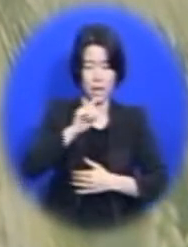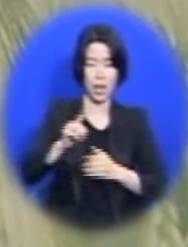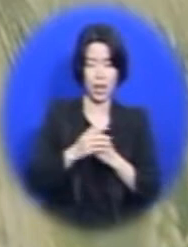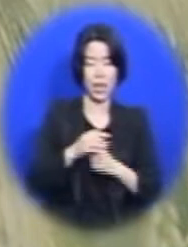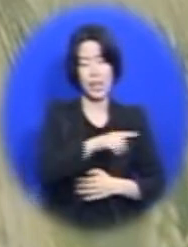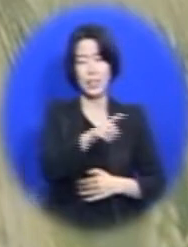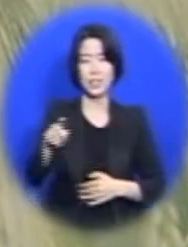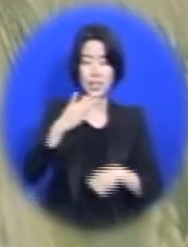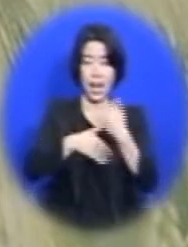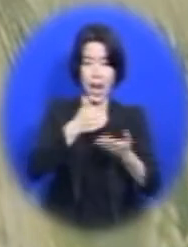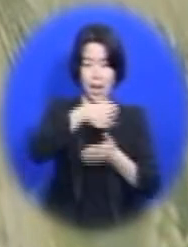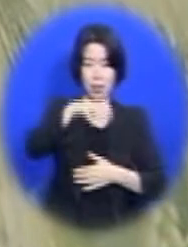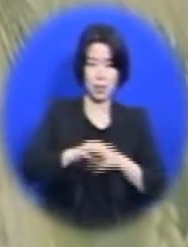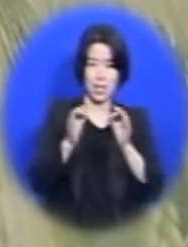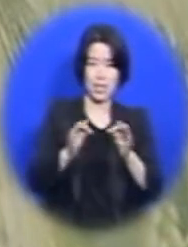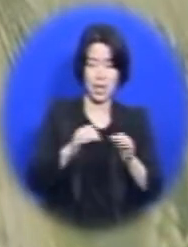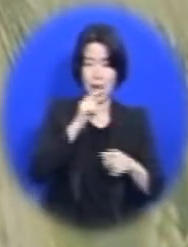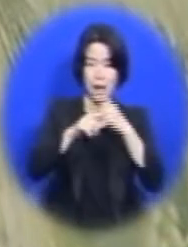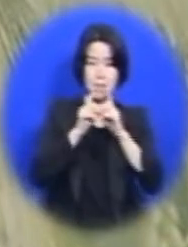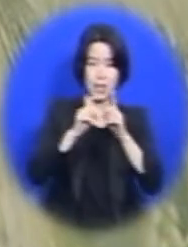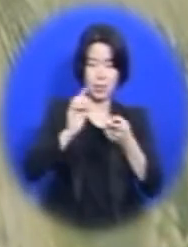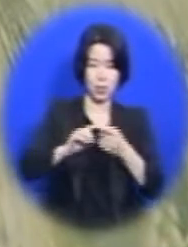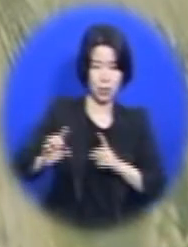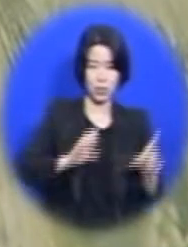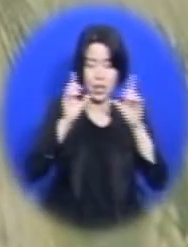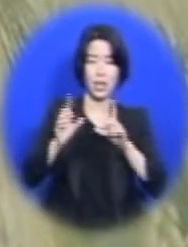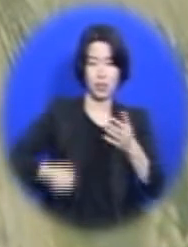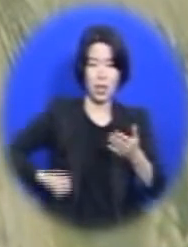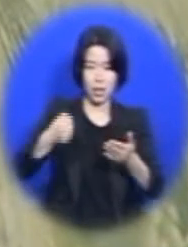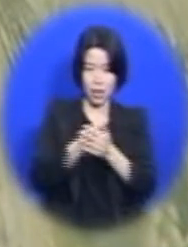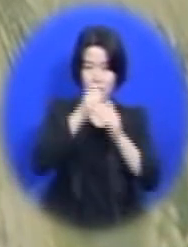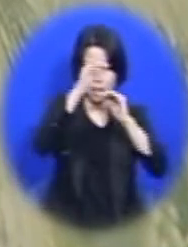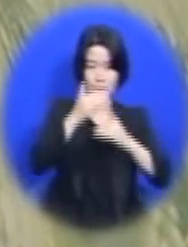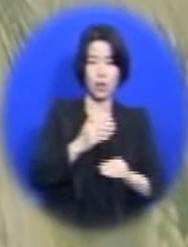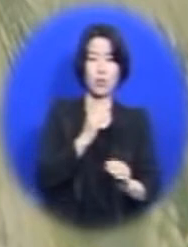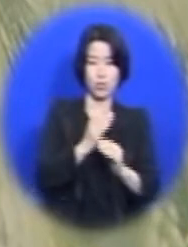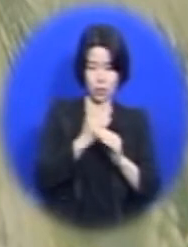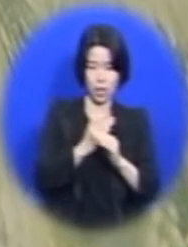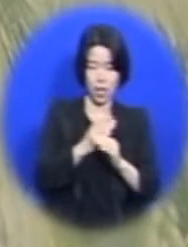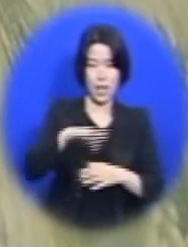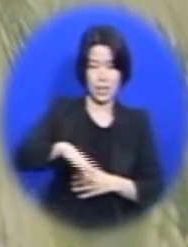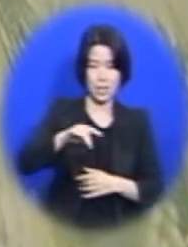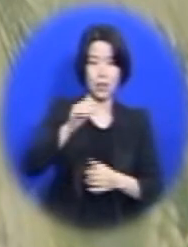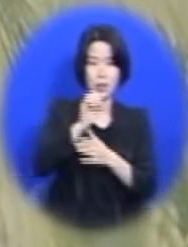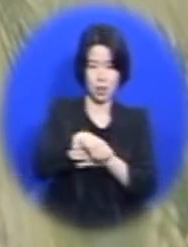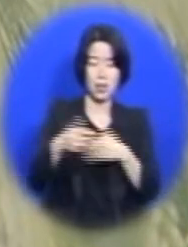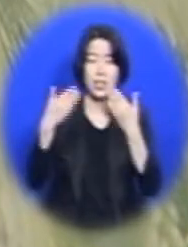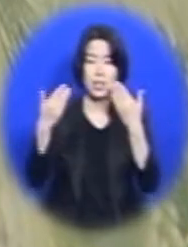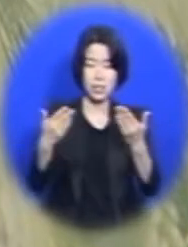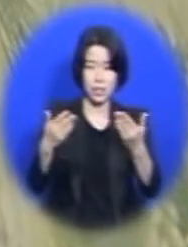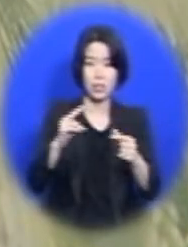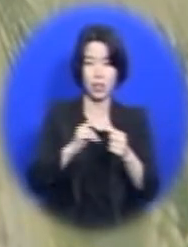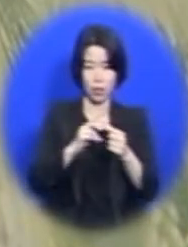그들이 하나님 앞에 이제는 하나님의 말씀대로 살겠다고 결단한 내용 중에 첫 열매를 드리는